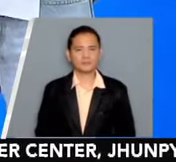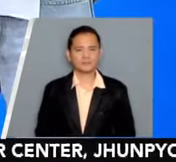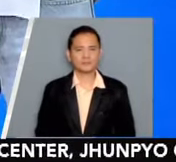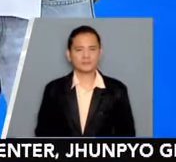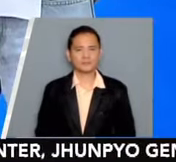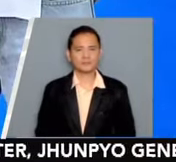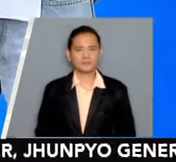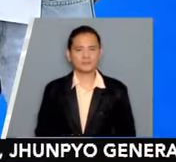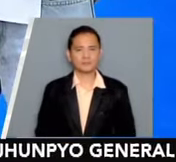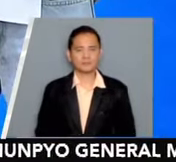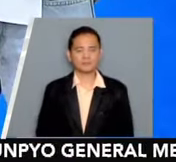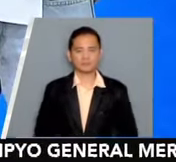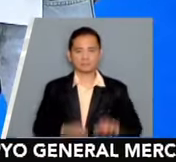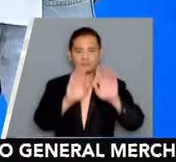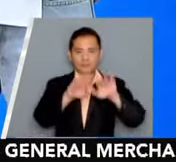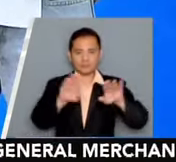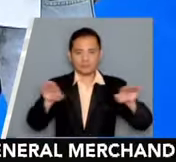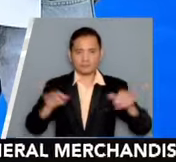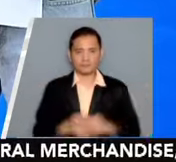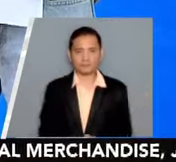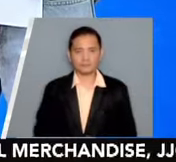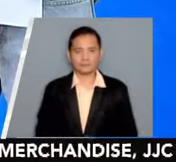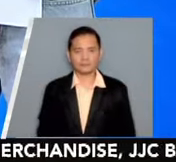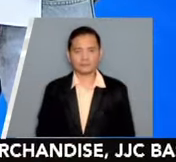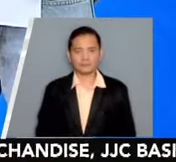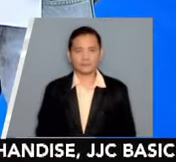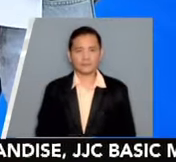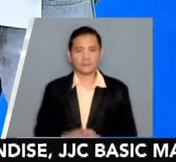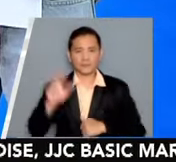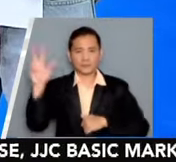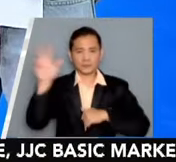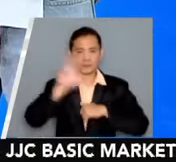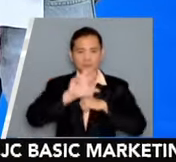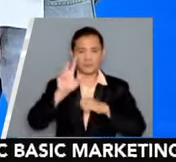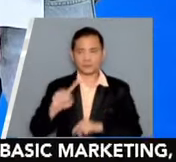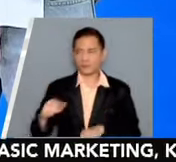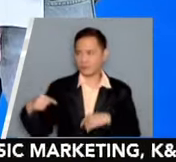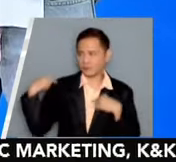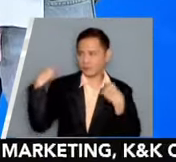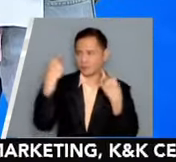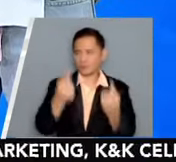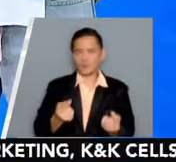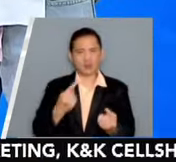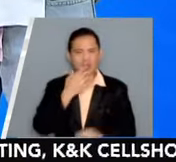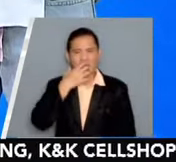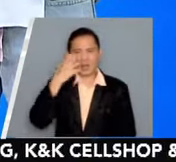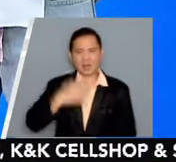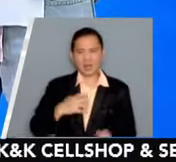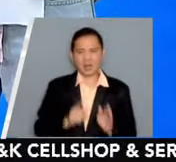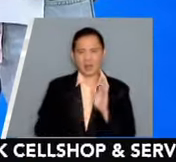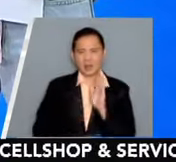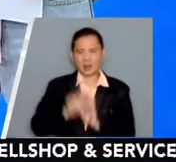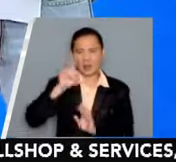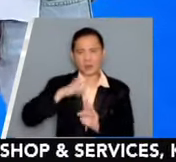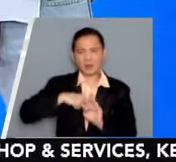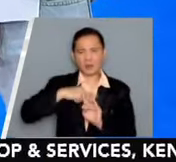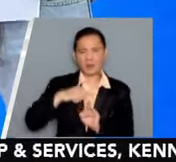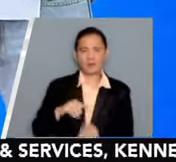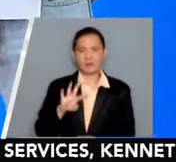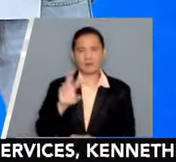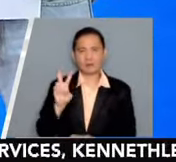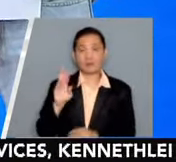Mga kapuso, tatlong magkakasunod na araw nang nakapagtala ng 44 degrees Celsius na damang init o heat index sa Dagupan,